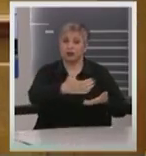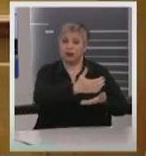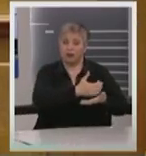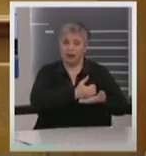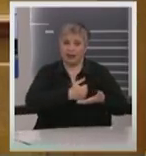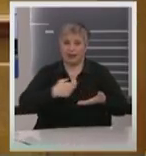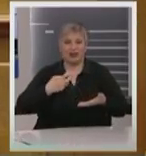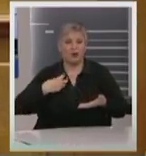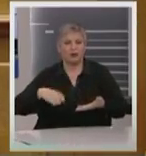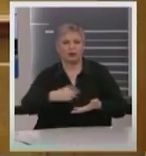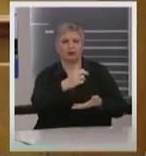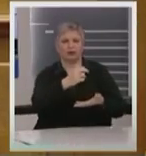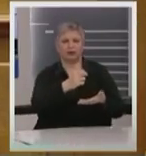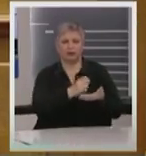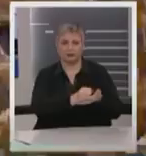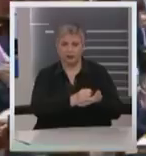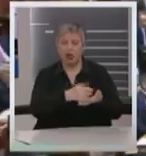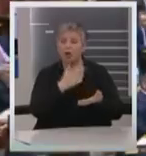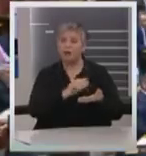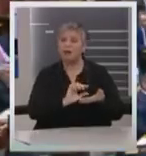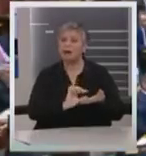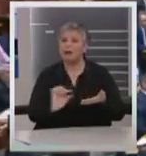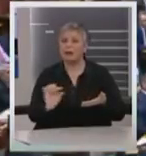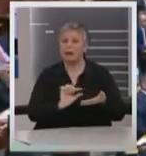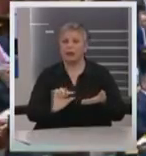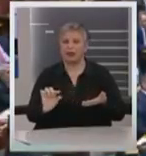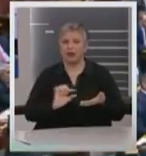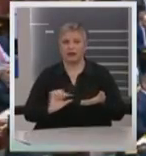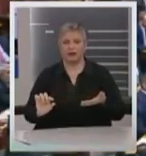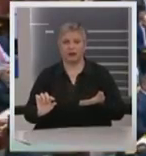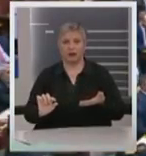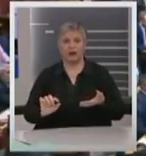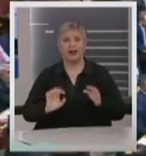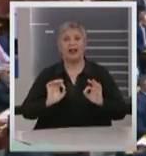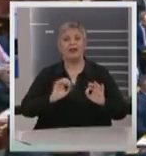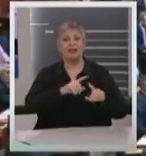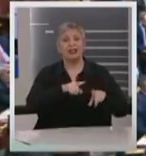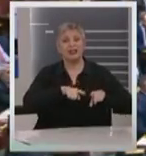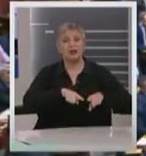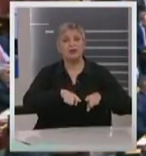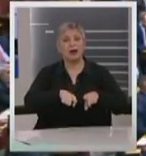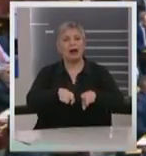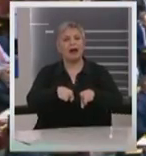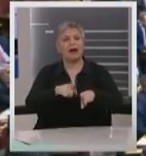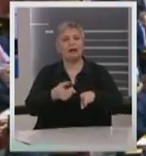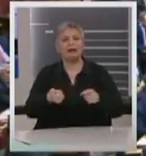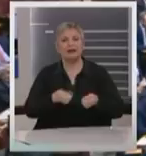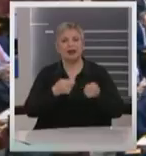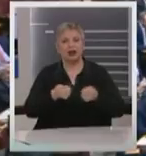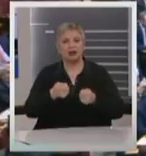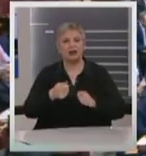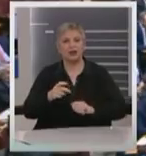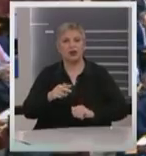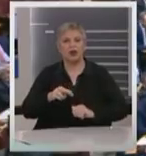τις τσέπες των πολιτών, ενώ παράλληλα χτίζετε το δικό σας κομματικό κράτος. Έχετε φτιάξει μια